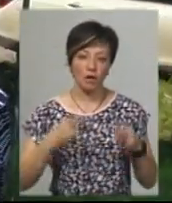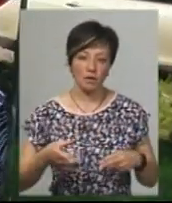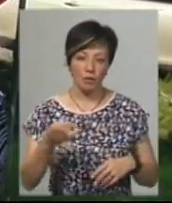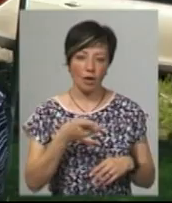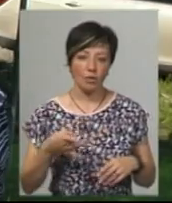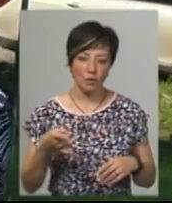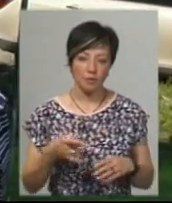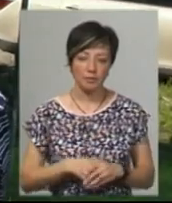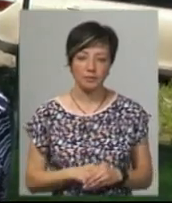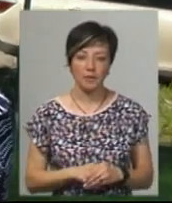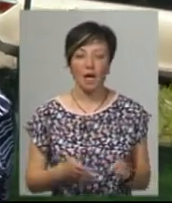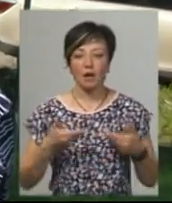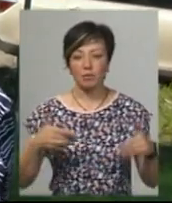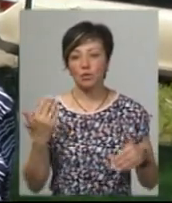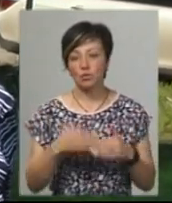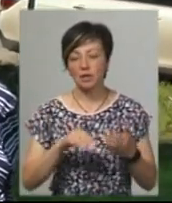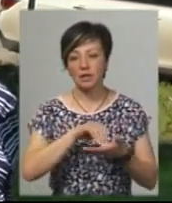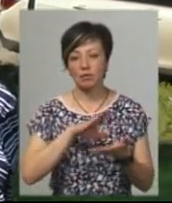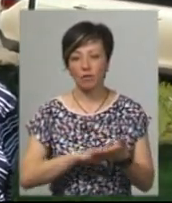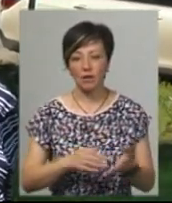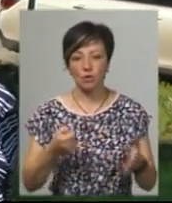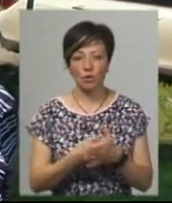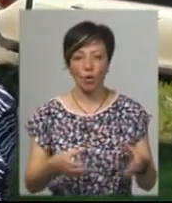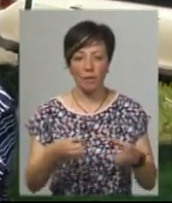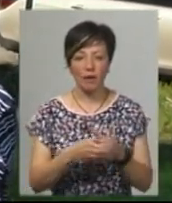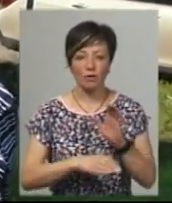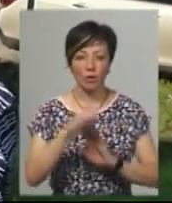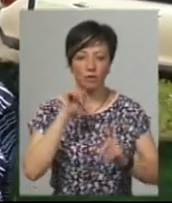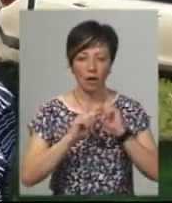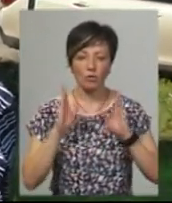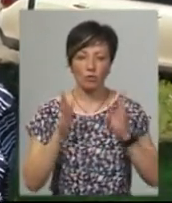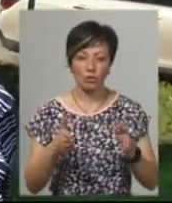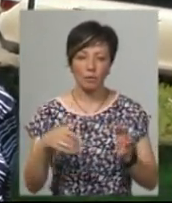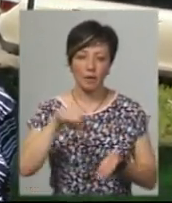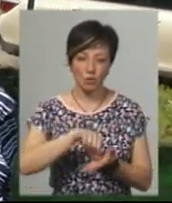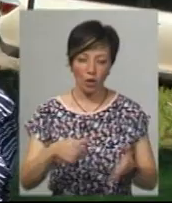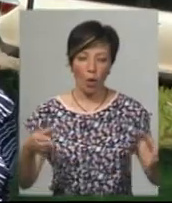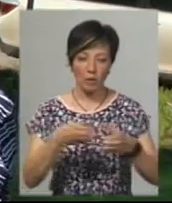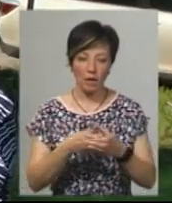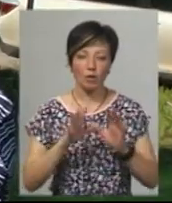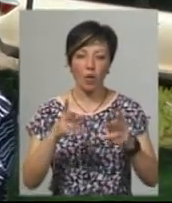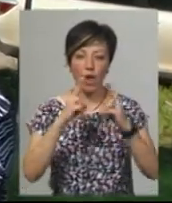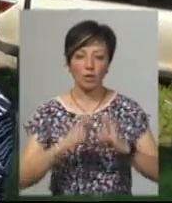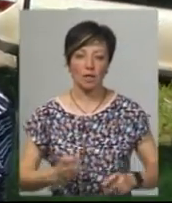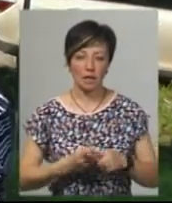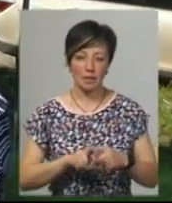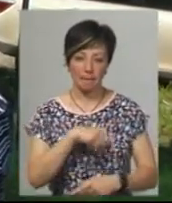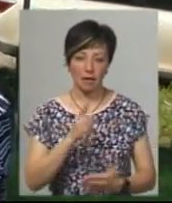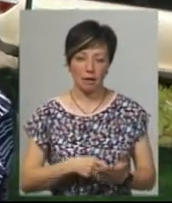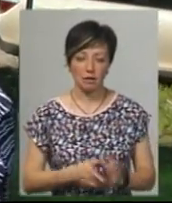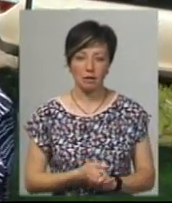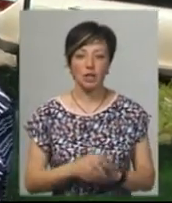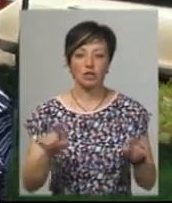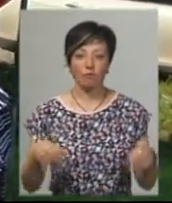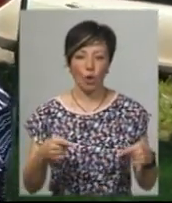Ми вже зареєструвалися до Комітету Верховної Ради, і ми будемо присутні на комітеті, коли будуть розглядати це питання